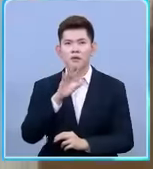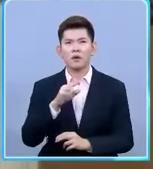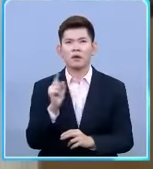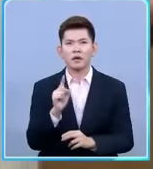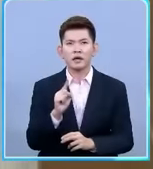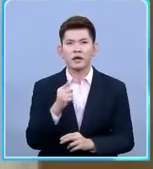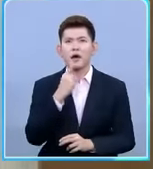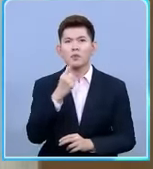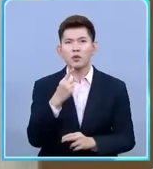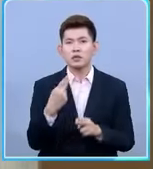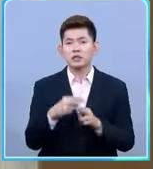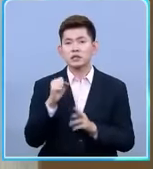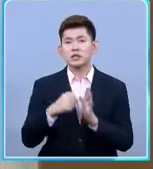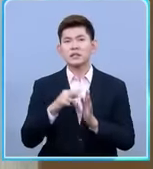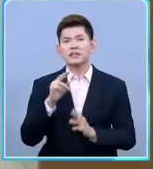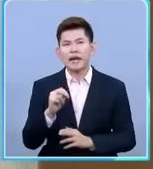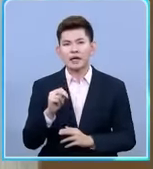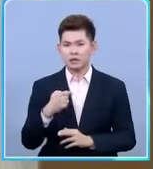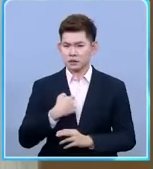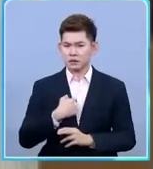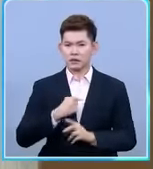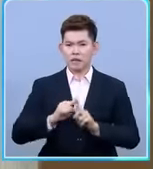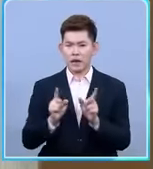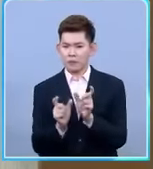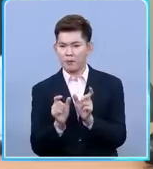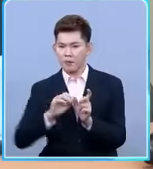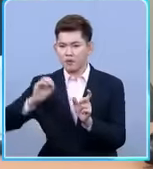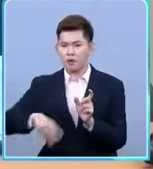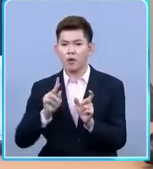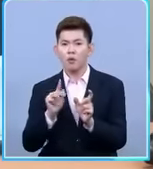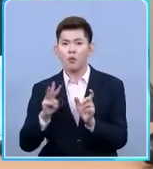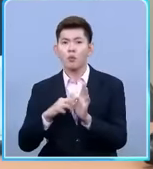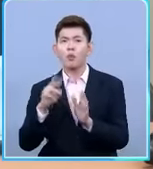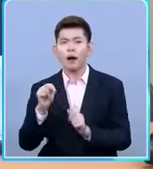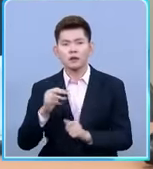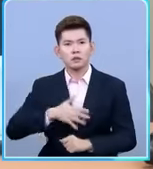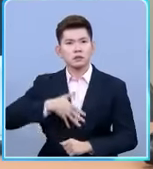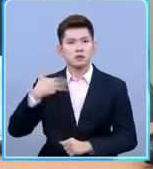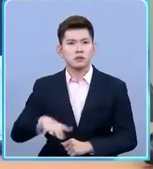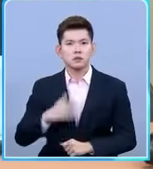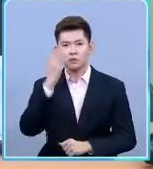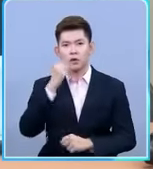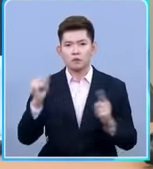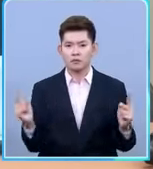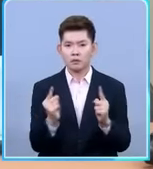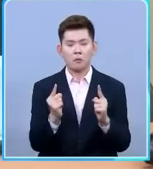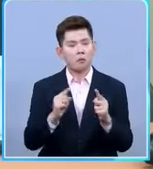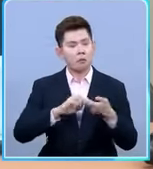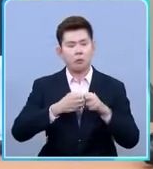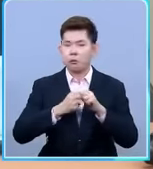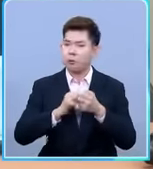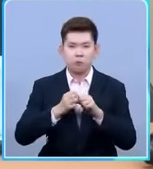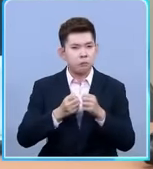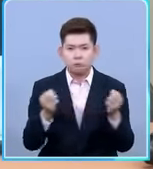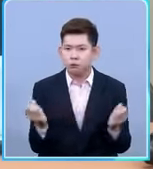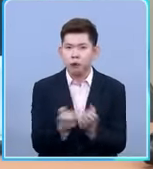าตัวก็ยิ่งไม่พอใจไปกว่าเดิมนะครับสำหรับการเจอกันก่อนหน้านี้ของทางคุณสันทนากับคุณชูวิทย์เนี่ยเรื่องราวมันก็บานปลายมาเรื่อยๆ ทำไมอ่ะ